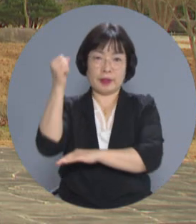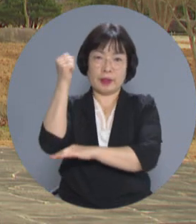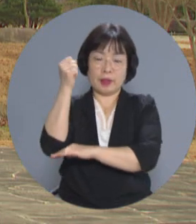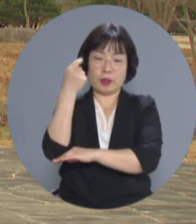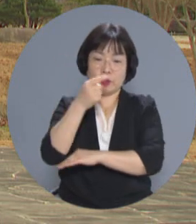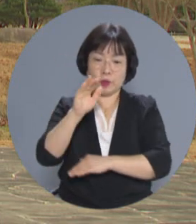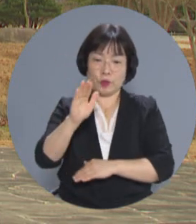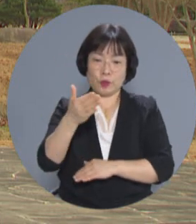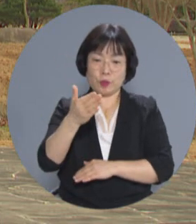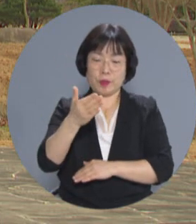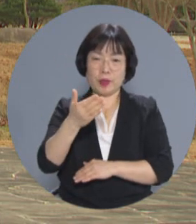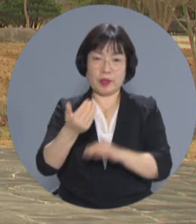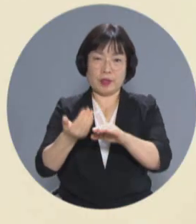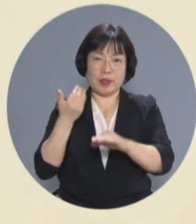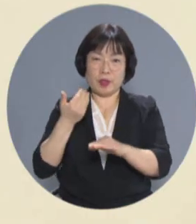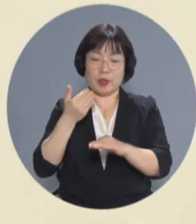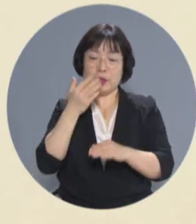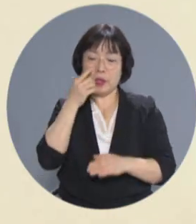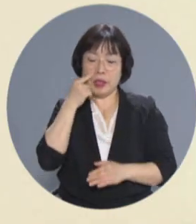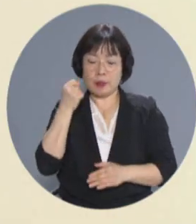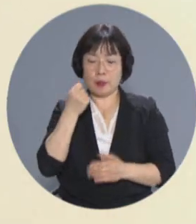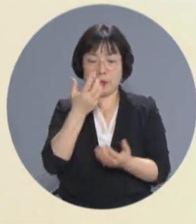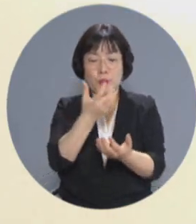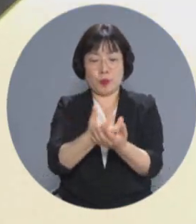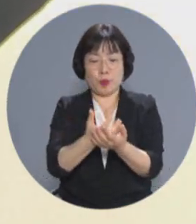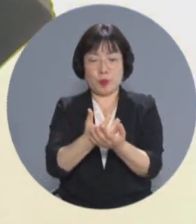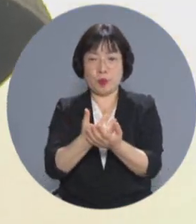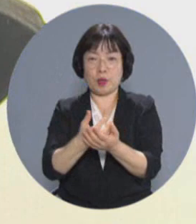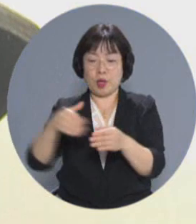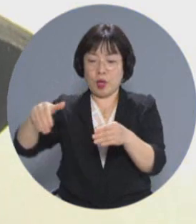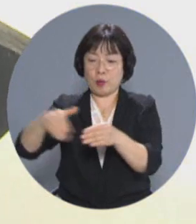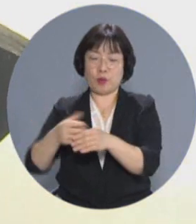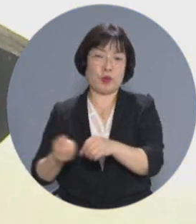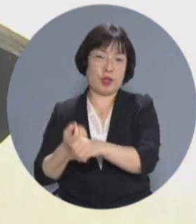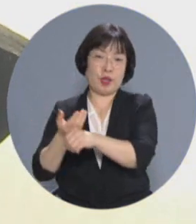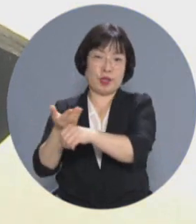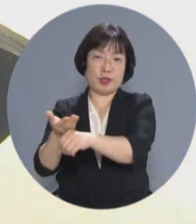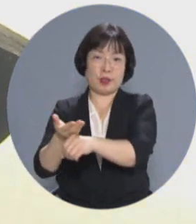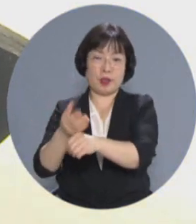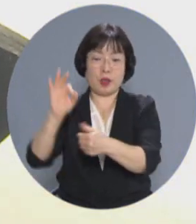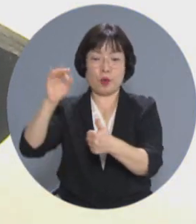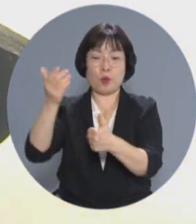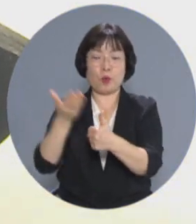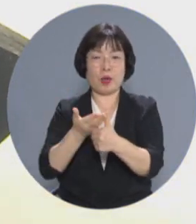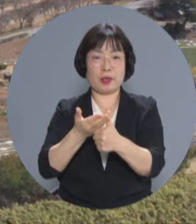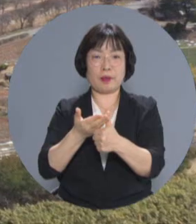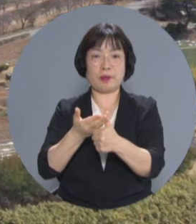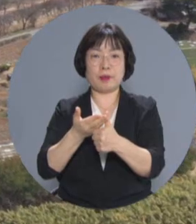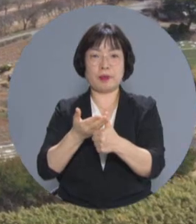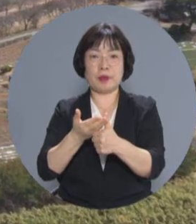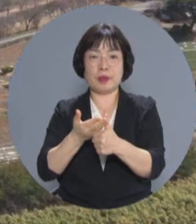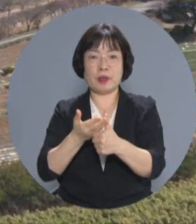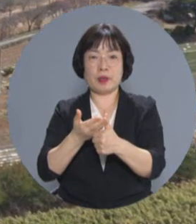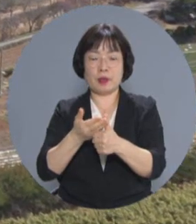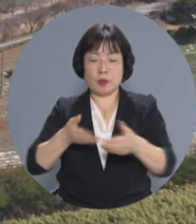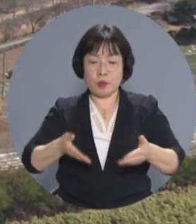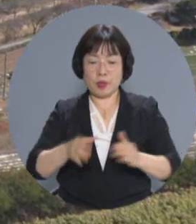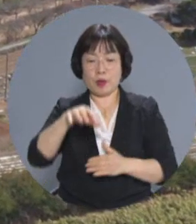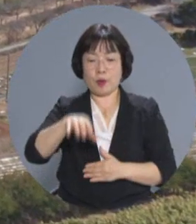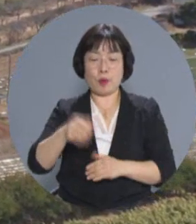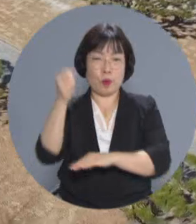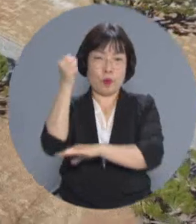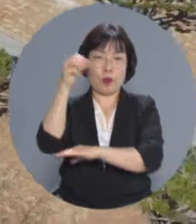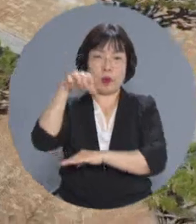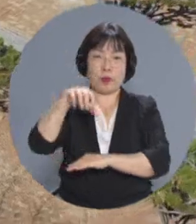1600년 전 일본의 천자문과 노노를 전하고 일본 아스카 문화를 꼽혔던 왕인 박사 박사의 탄생지인